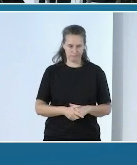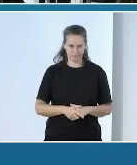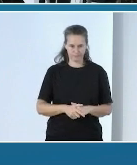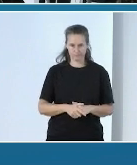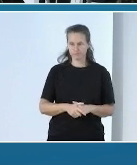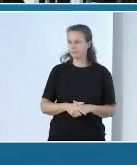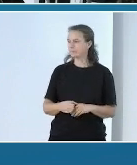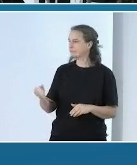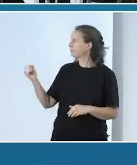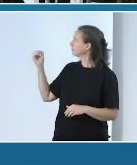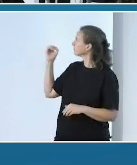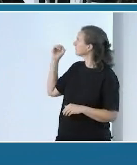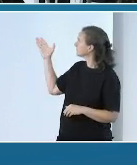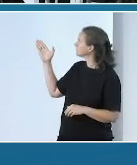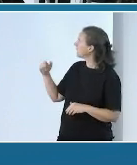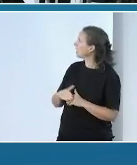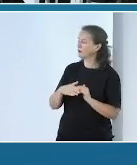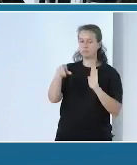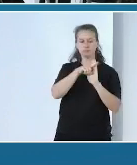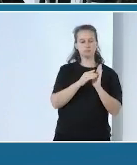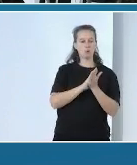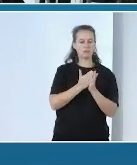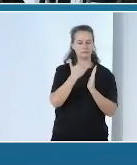Ça, c'est une bibliographie.